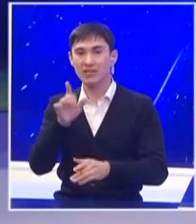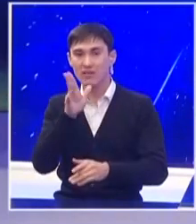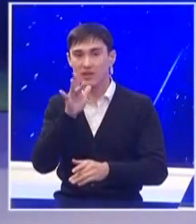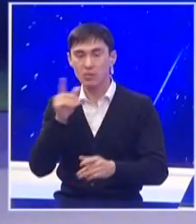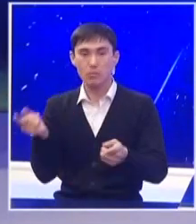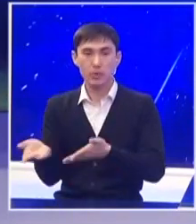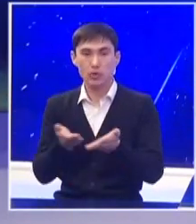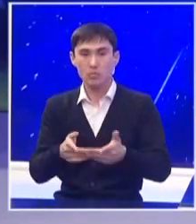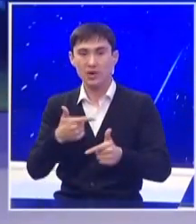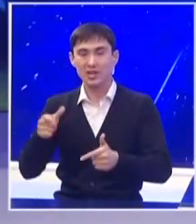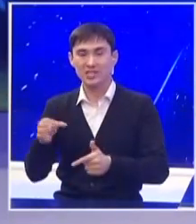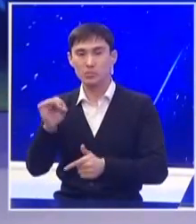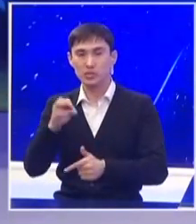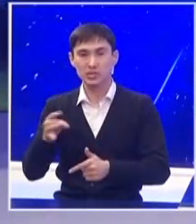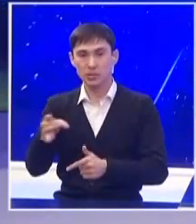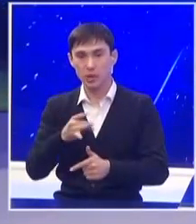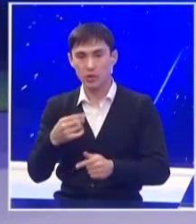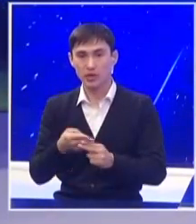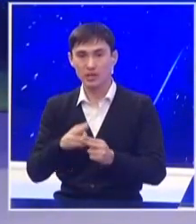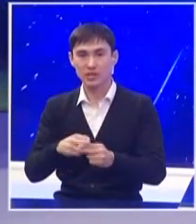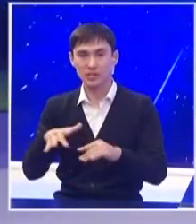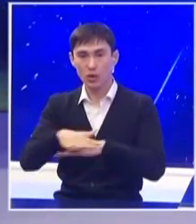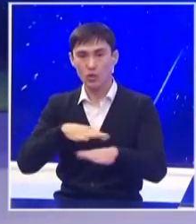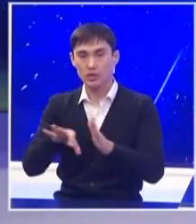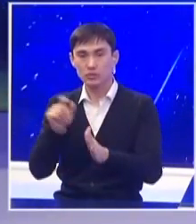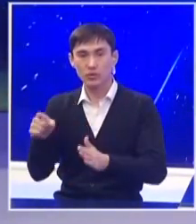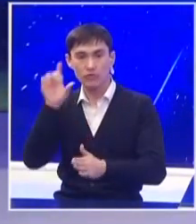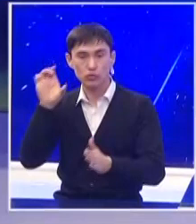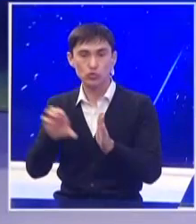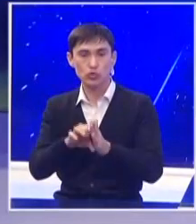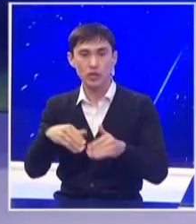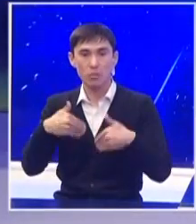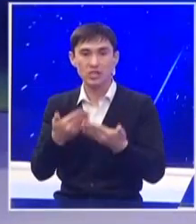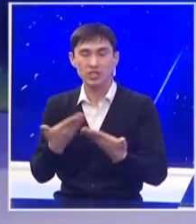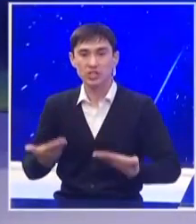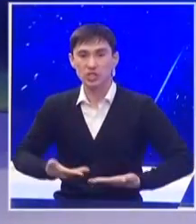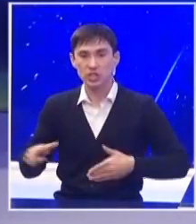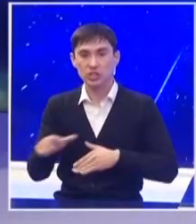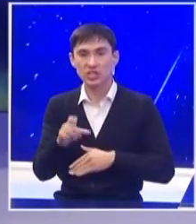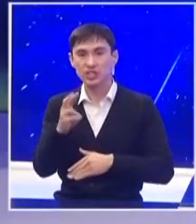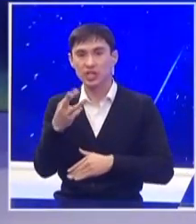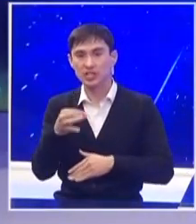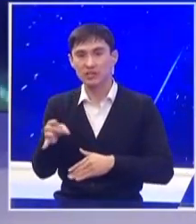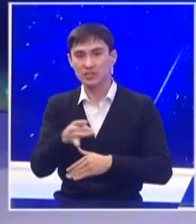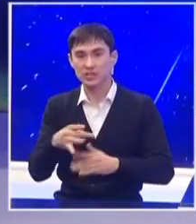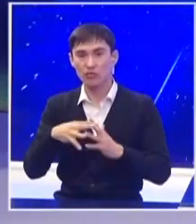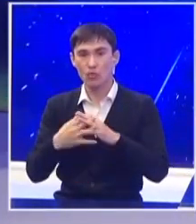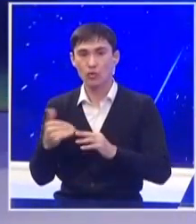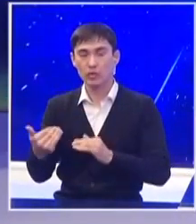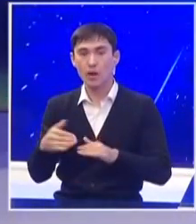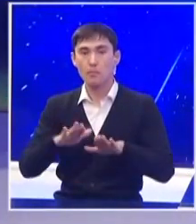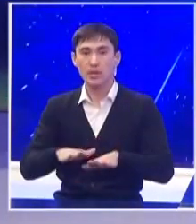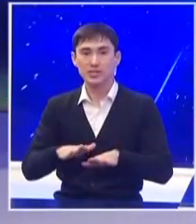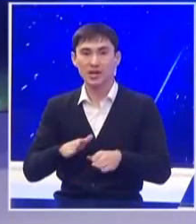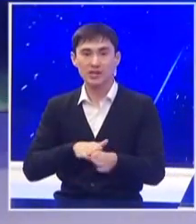время приема граждан в Эмбекши в Казахском районе. На этот раз народные избранники выслушали обращение жителей Шелекского сельского округа. Как на